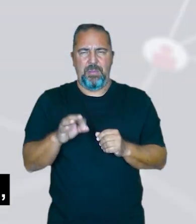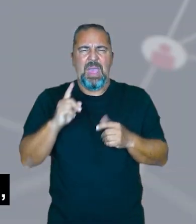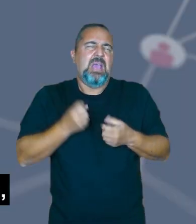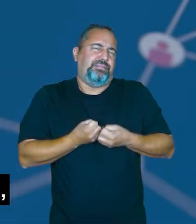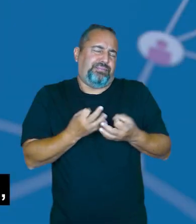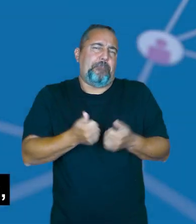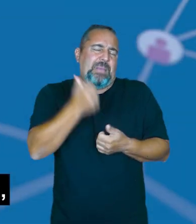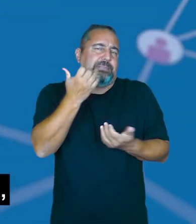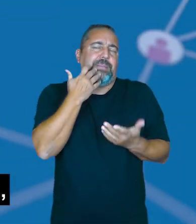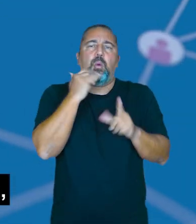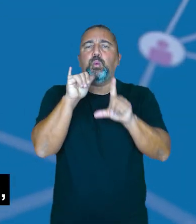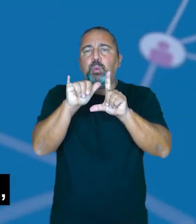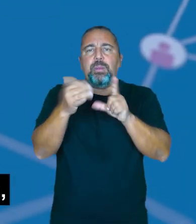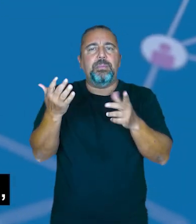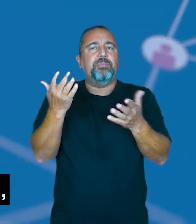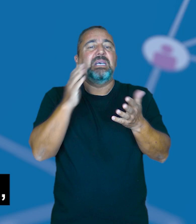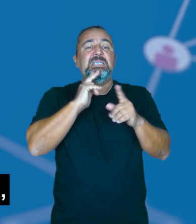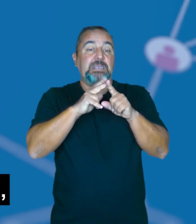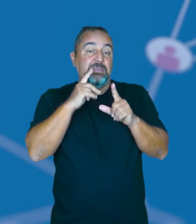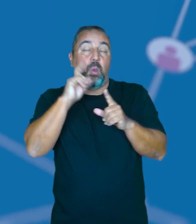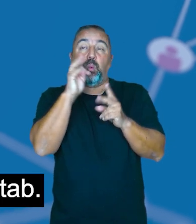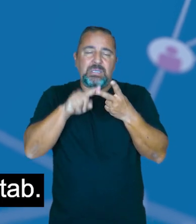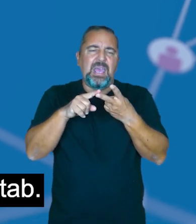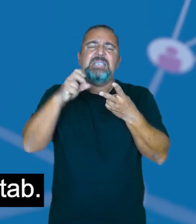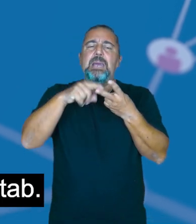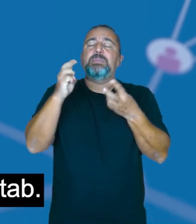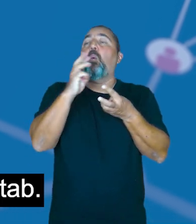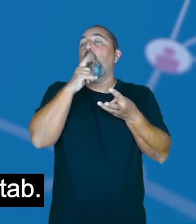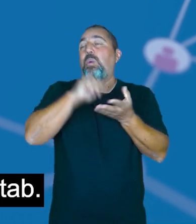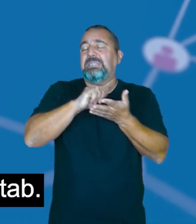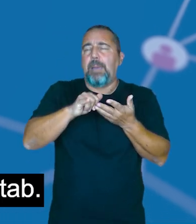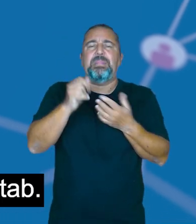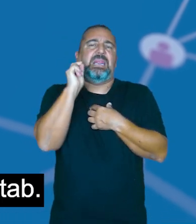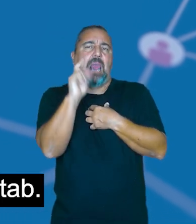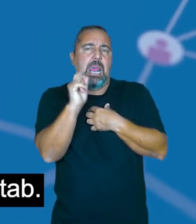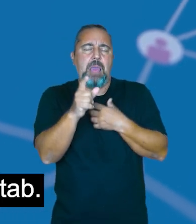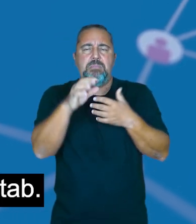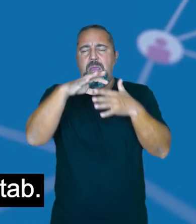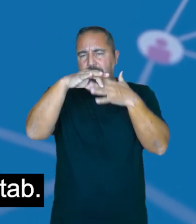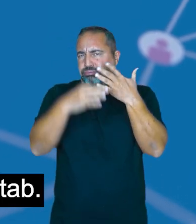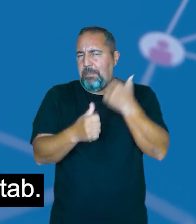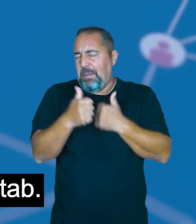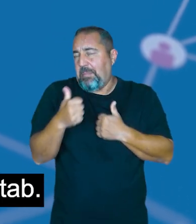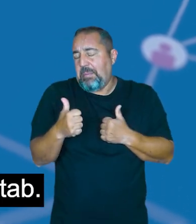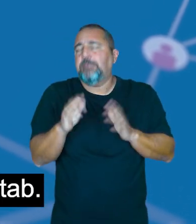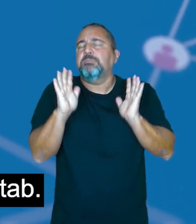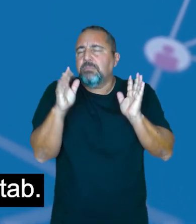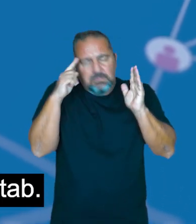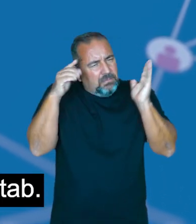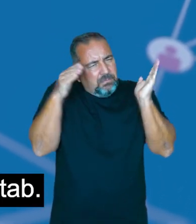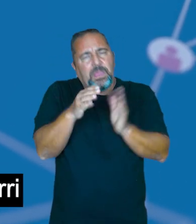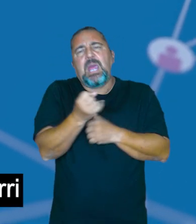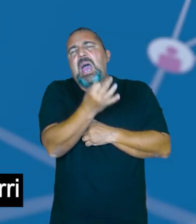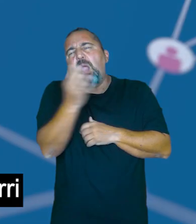konektatzeko. Baina badira beste asko ere. YouTube, Twitch, Snapchat, WhatsApp, Telegram